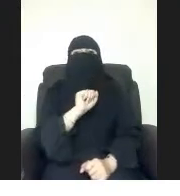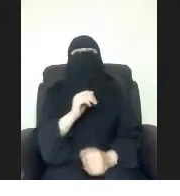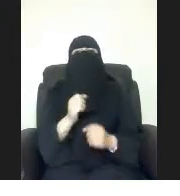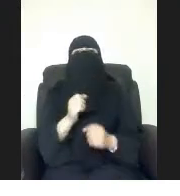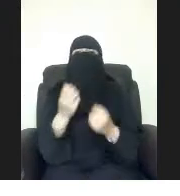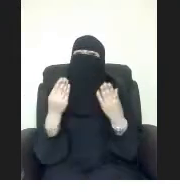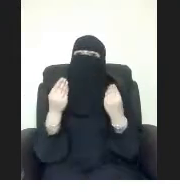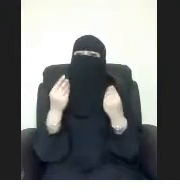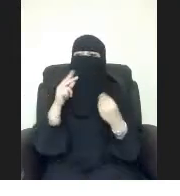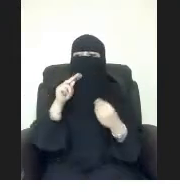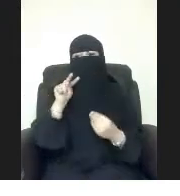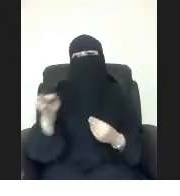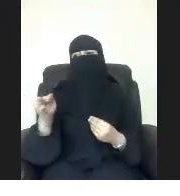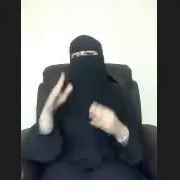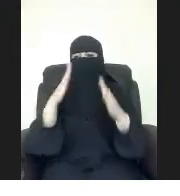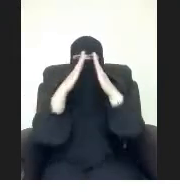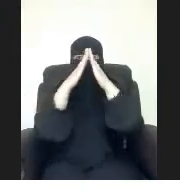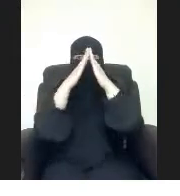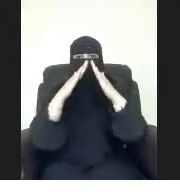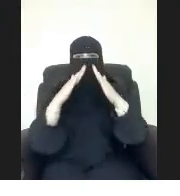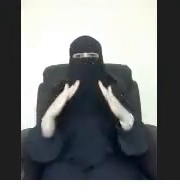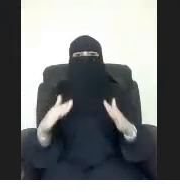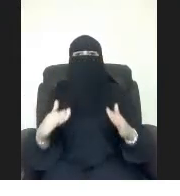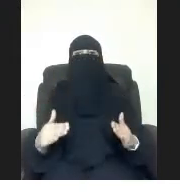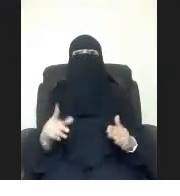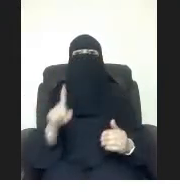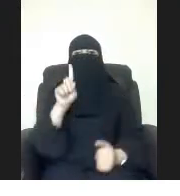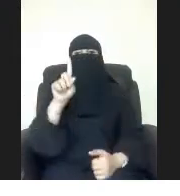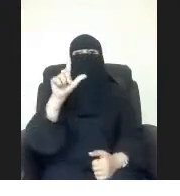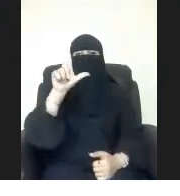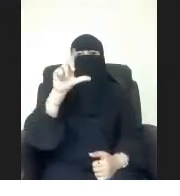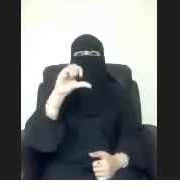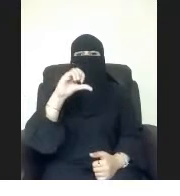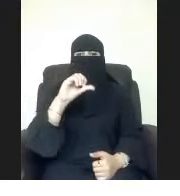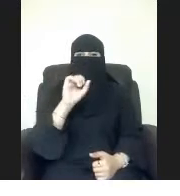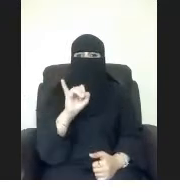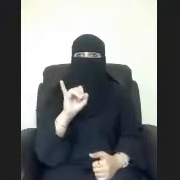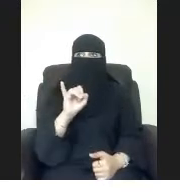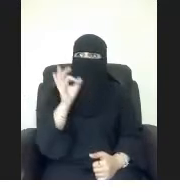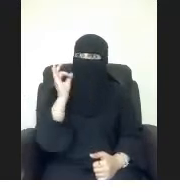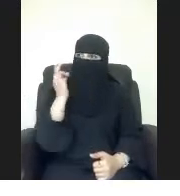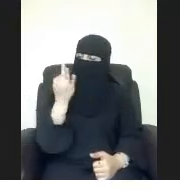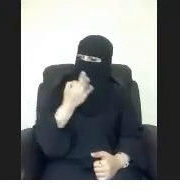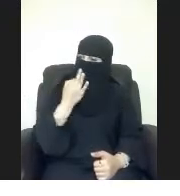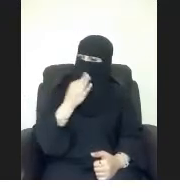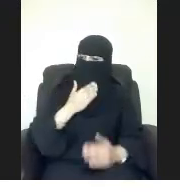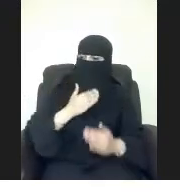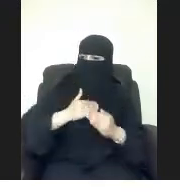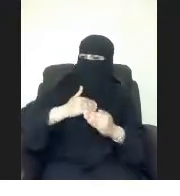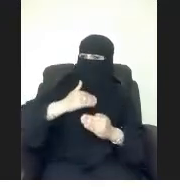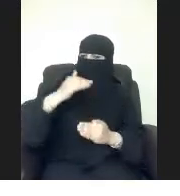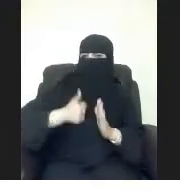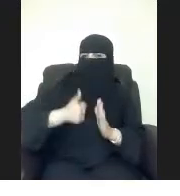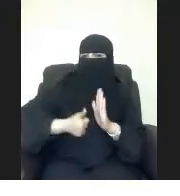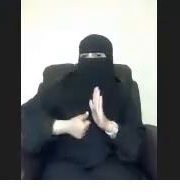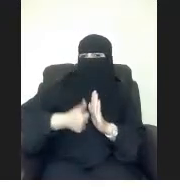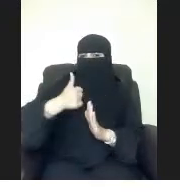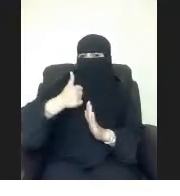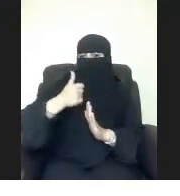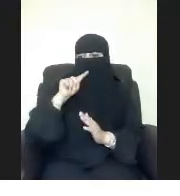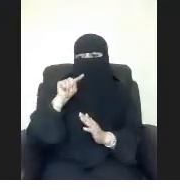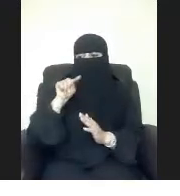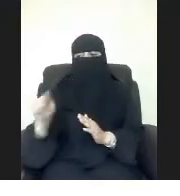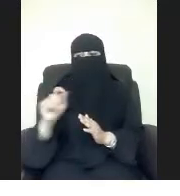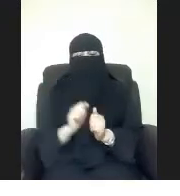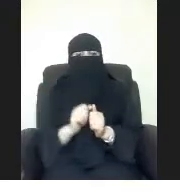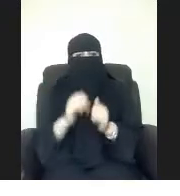هذا هو تصنيف بلوم أو هرم بلوم، يعتبر من أشهر النماذج التي تصف مستويات الأداء الإدراكي. يشتمل هذا